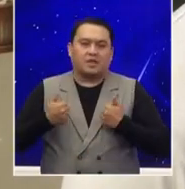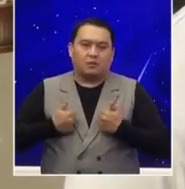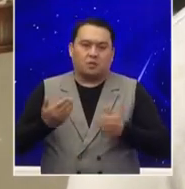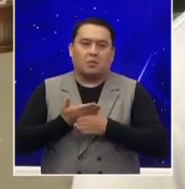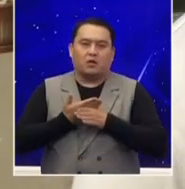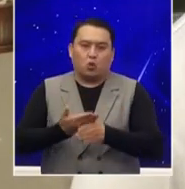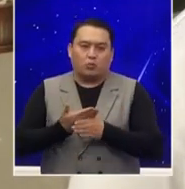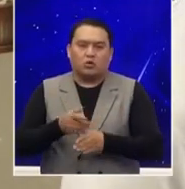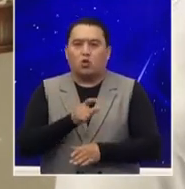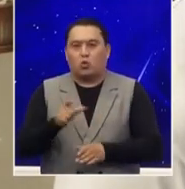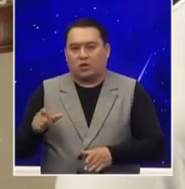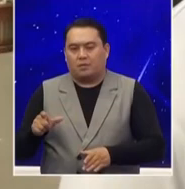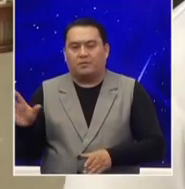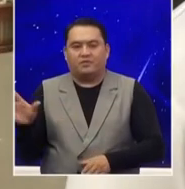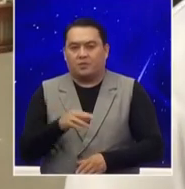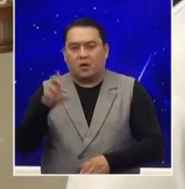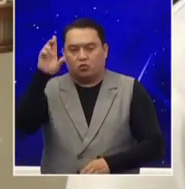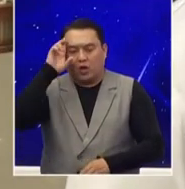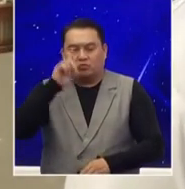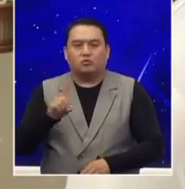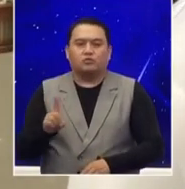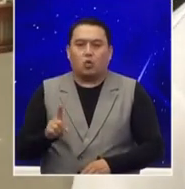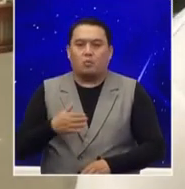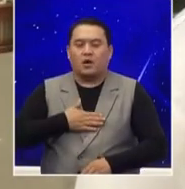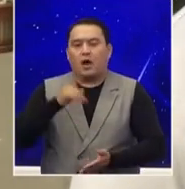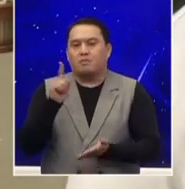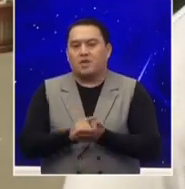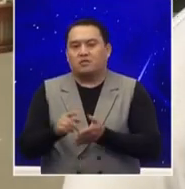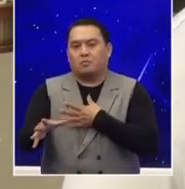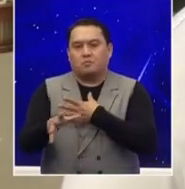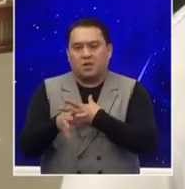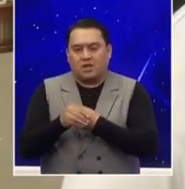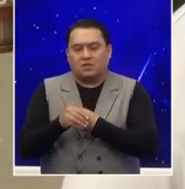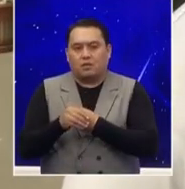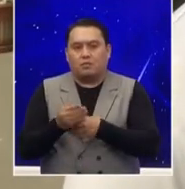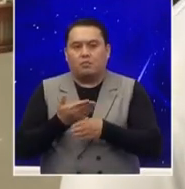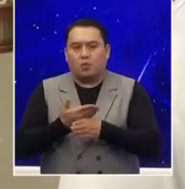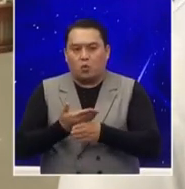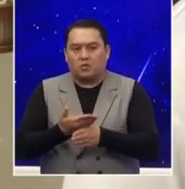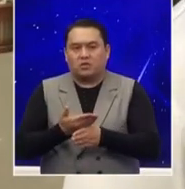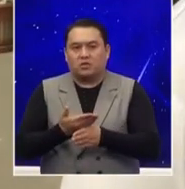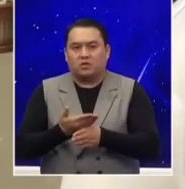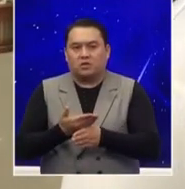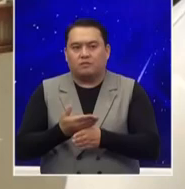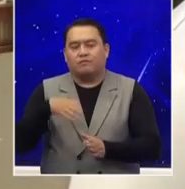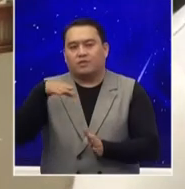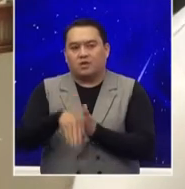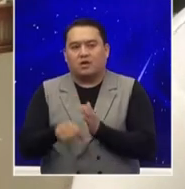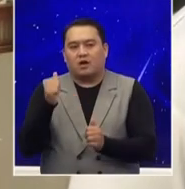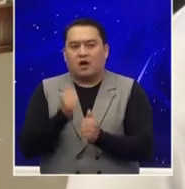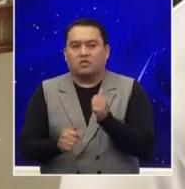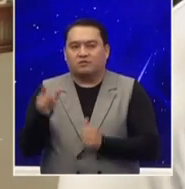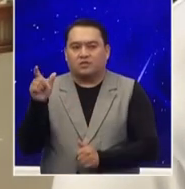как людям так принципе и государства потому что мы должны быть вместе и наша помощь это небольшой вклад от каждого